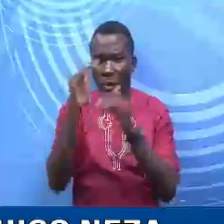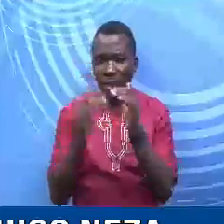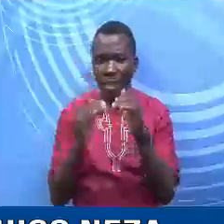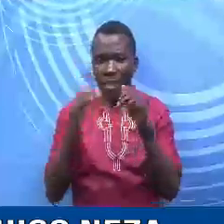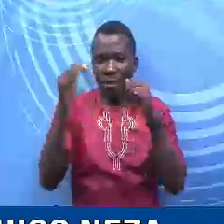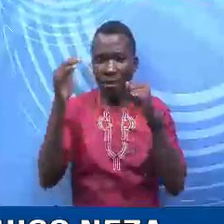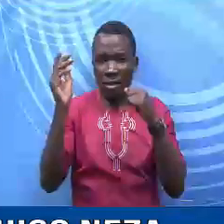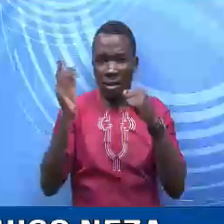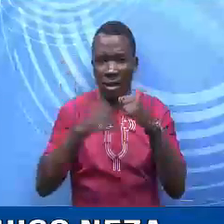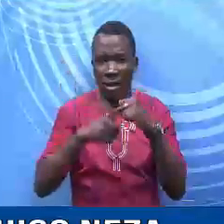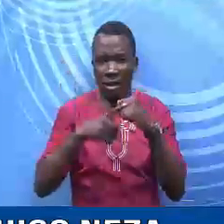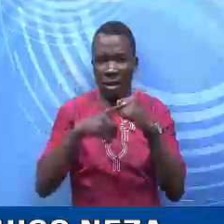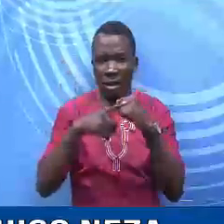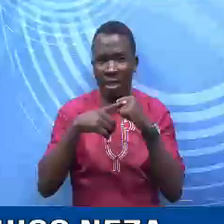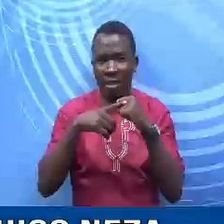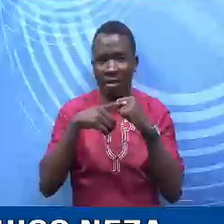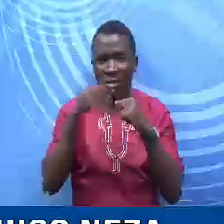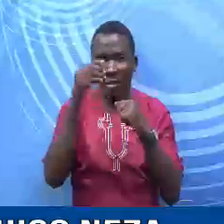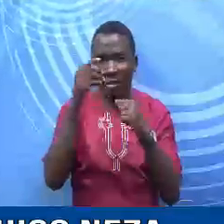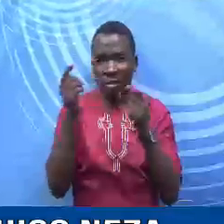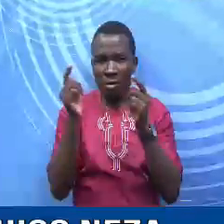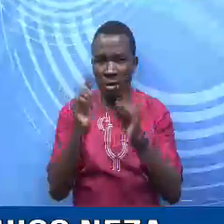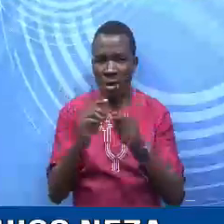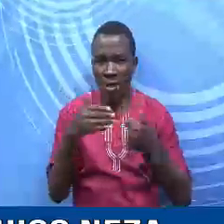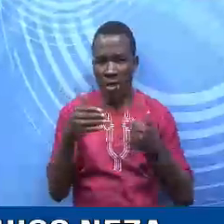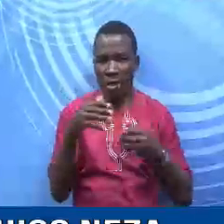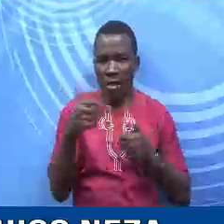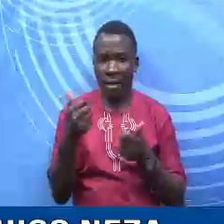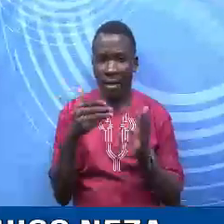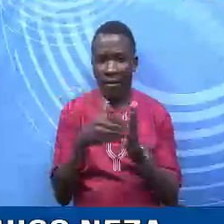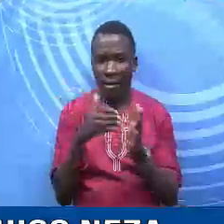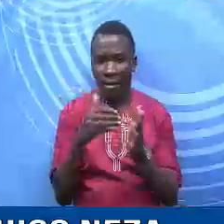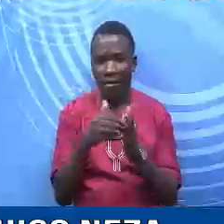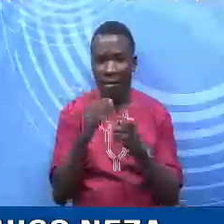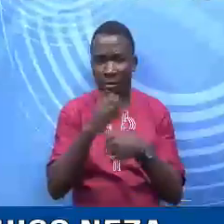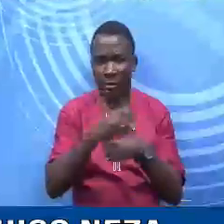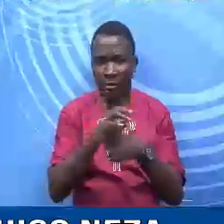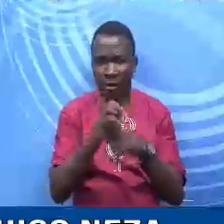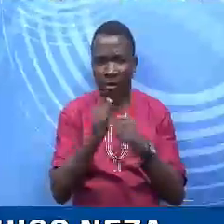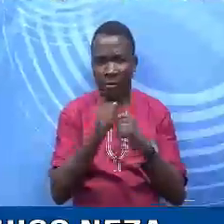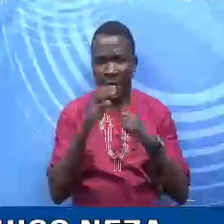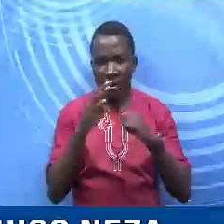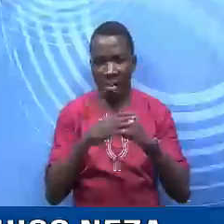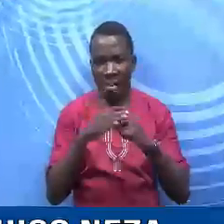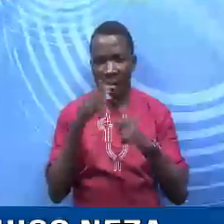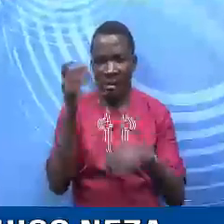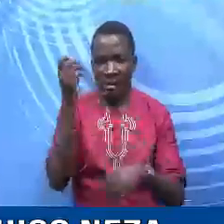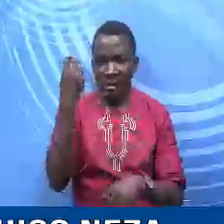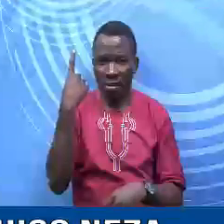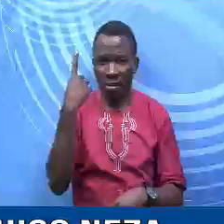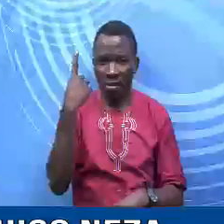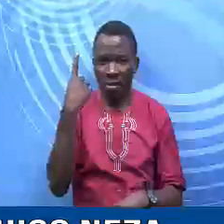tukajya imbere, kubera ko n'ahandi yagiye bakoma mu nkokora COVID, urumva ko